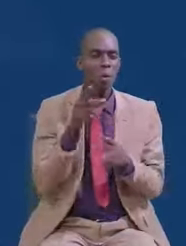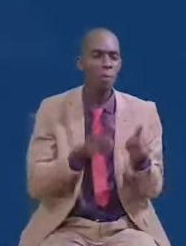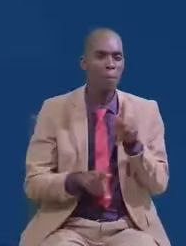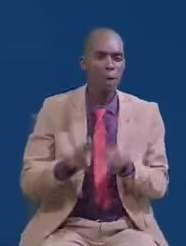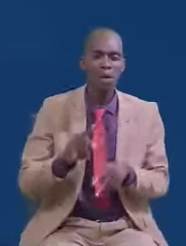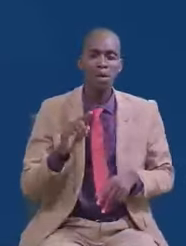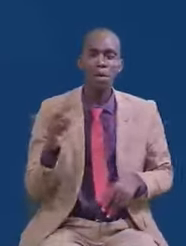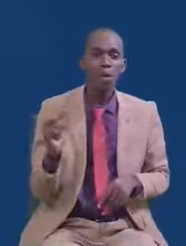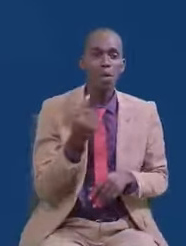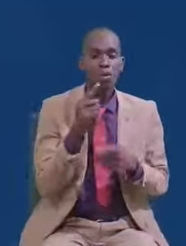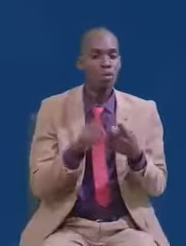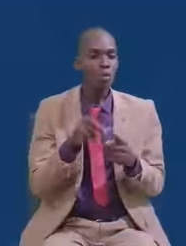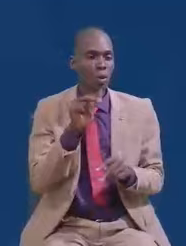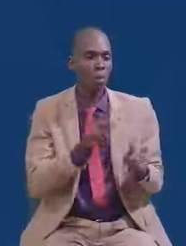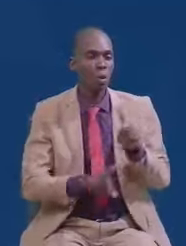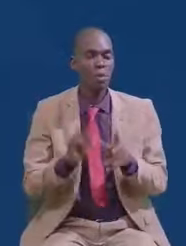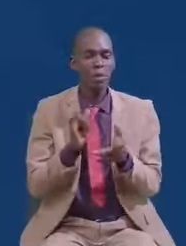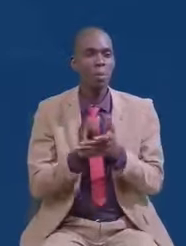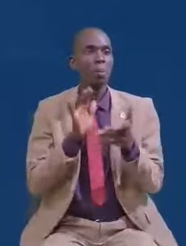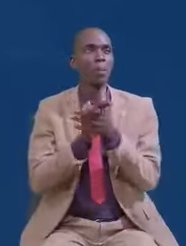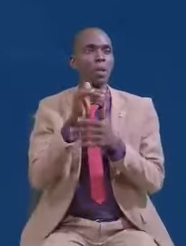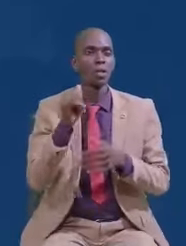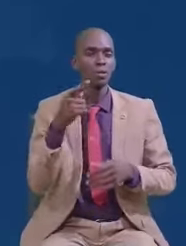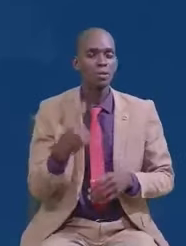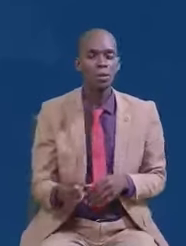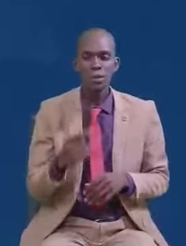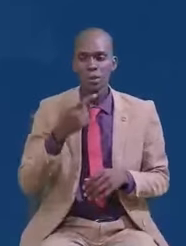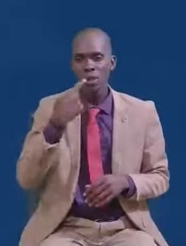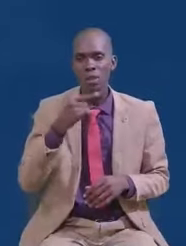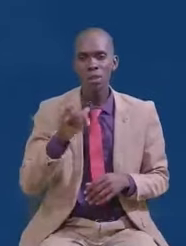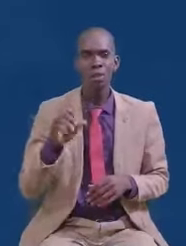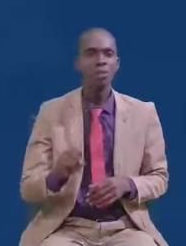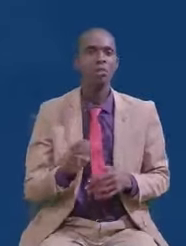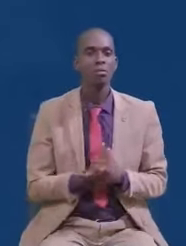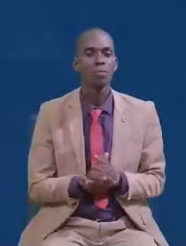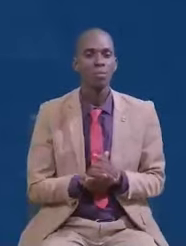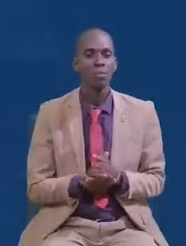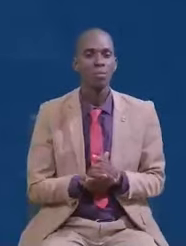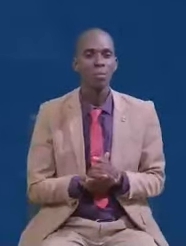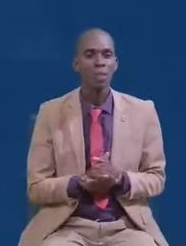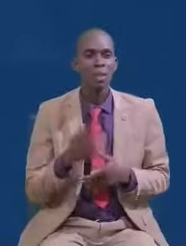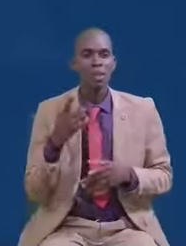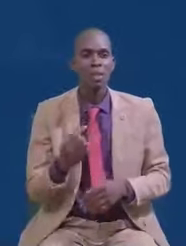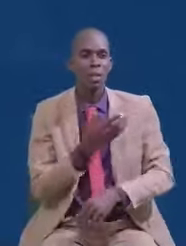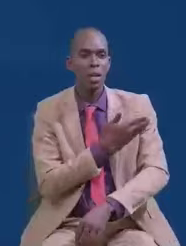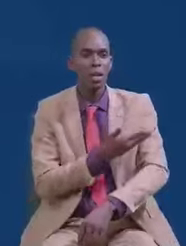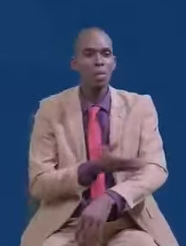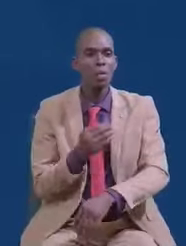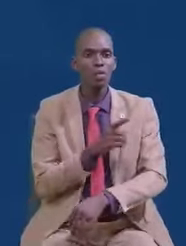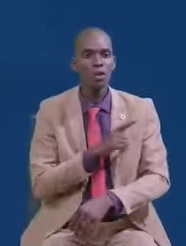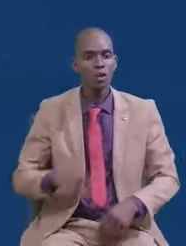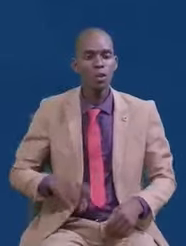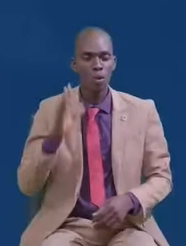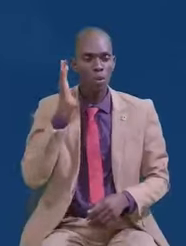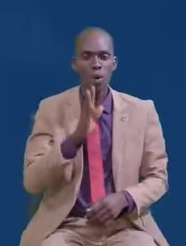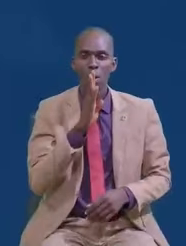seulement pour ceux qui croient à ce qui était annoncé. Et le bras de l'Éternel leur sera révélé.